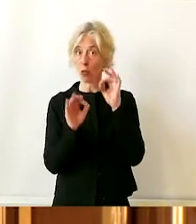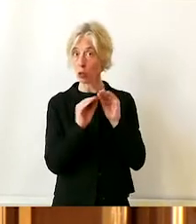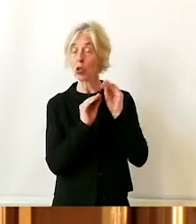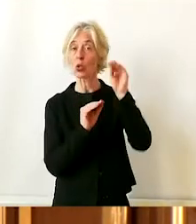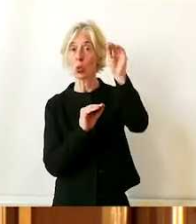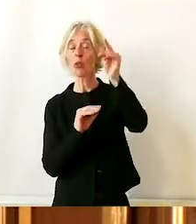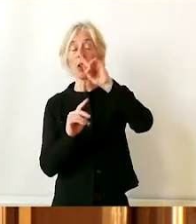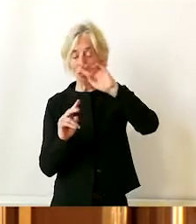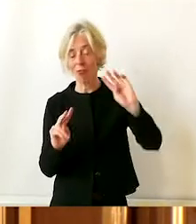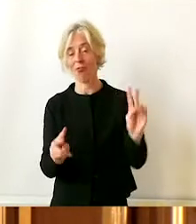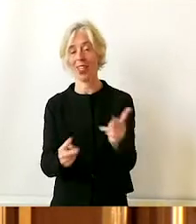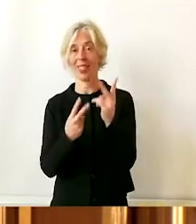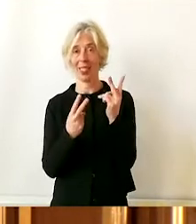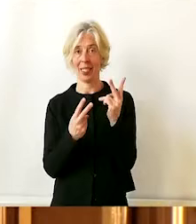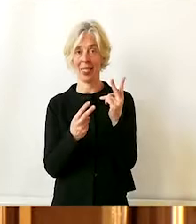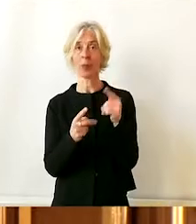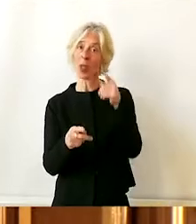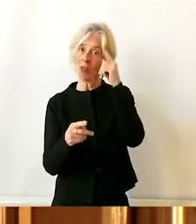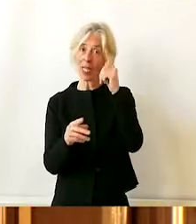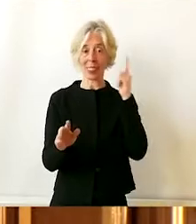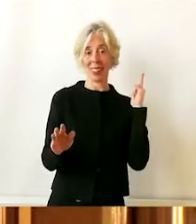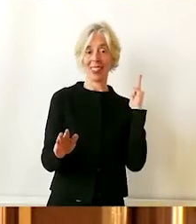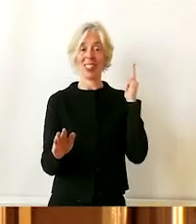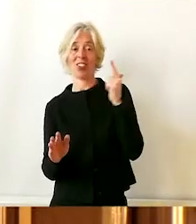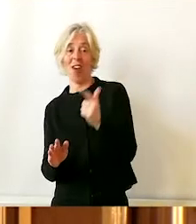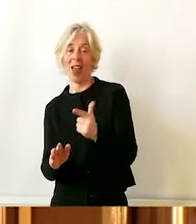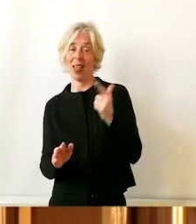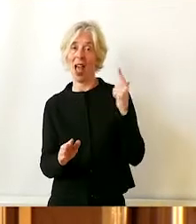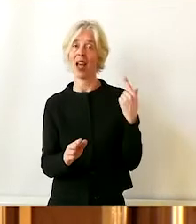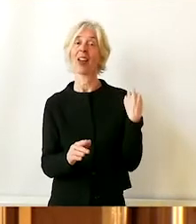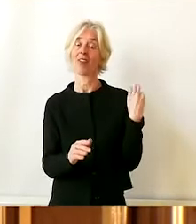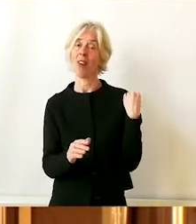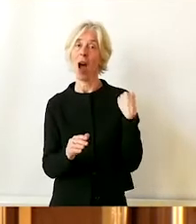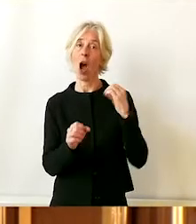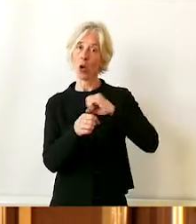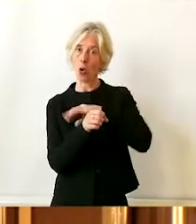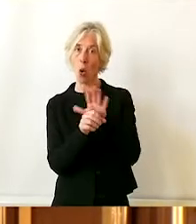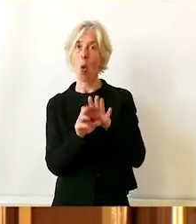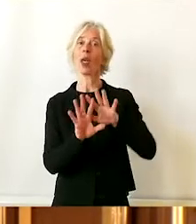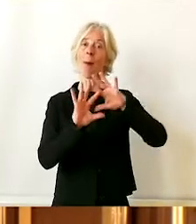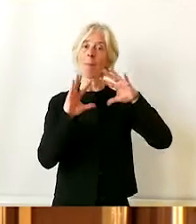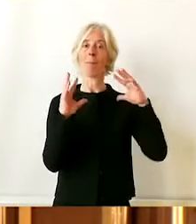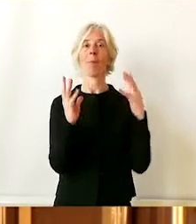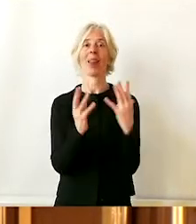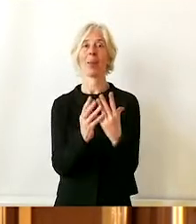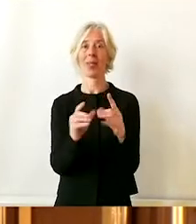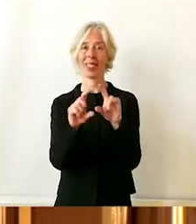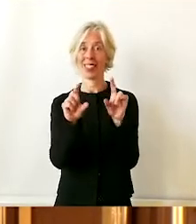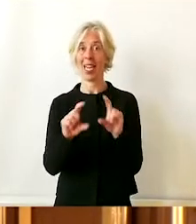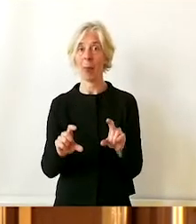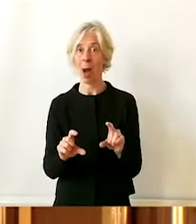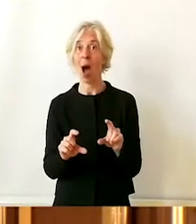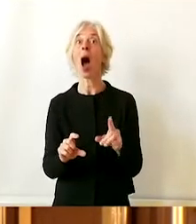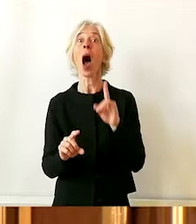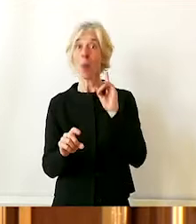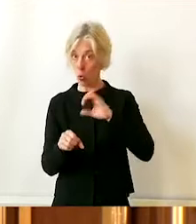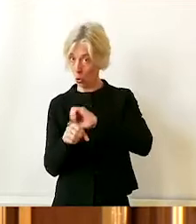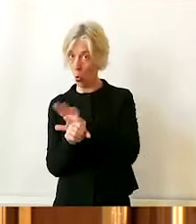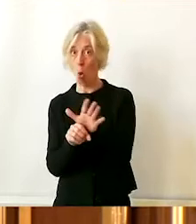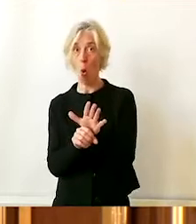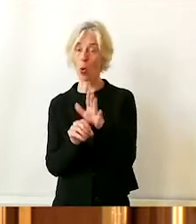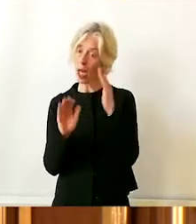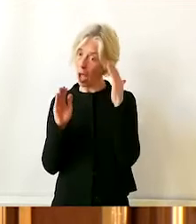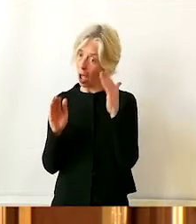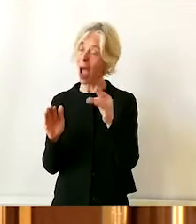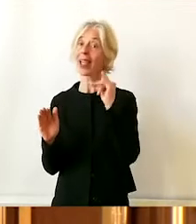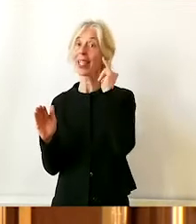den letzten 2 Jahren hatten wir Pandemie, aber ich möchte behaupten, dass trotz Corona in den letzten 2 Jahren für den Bereich Klimaschutz noch